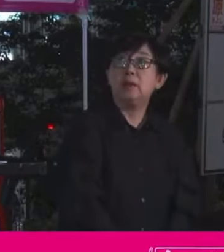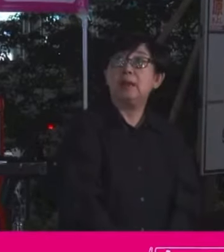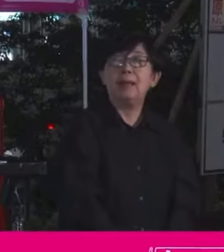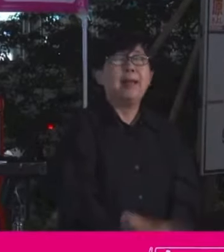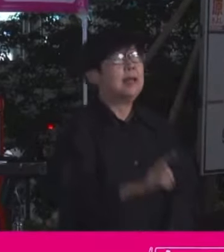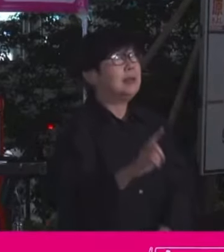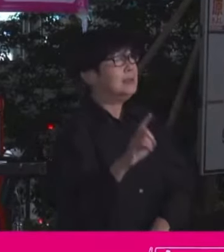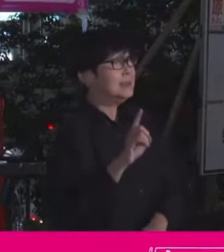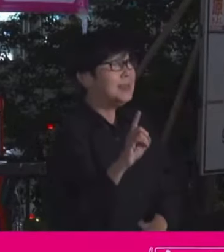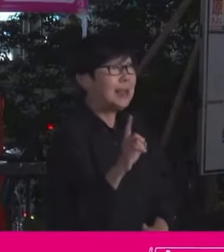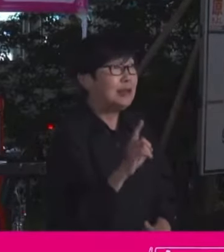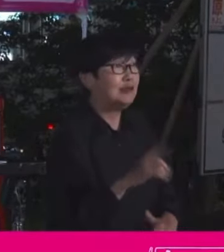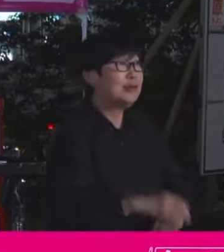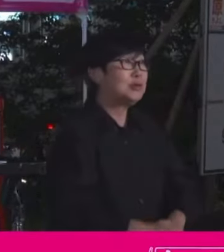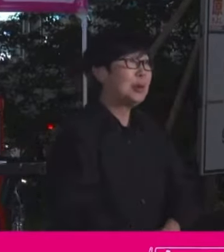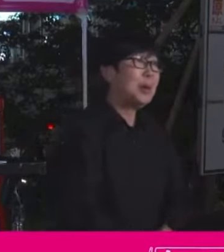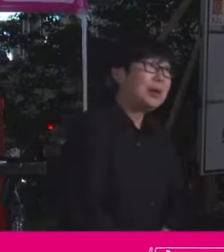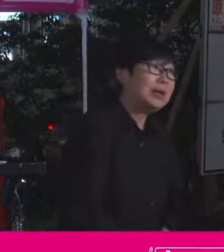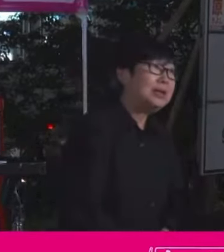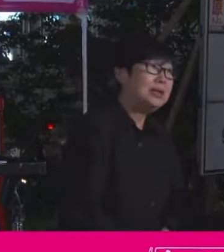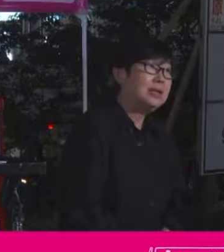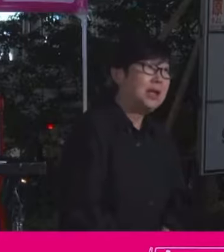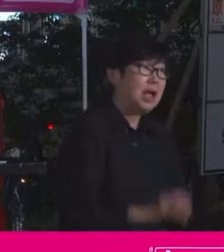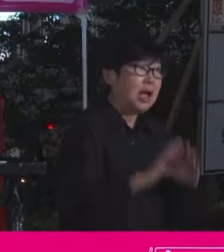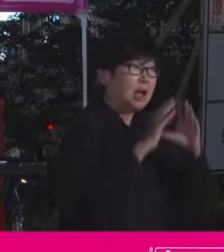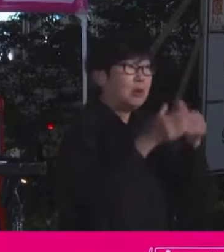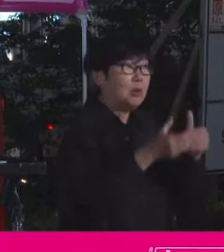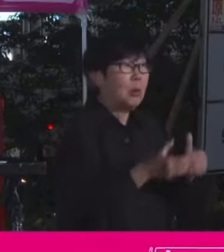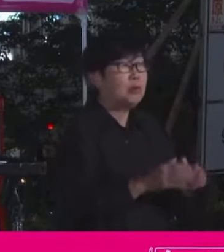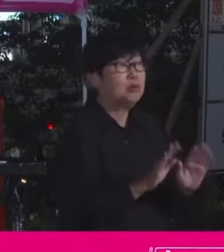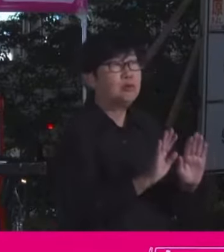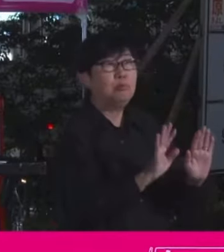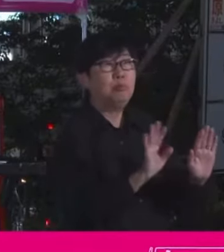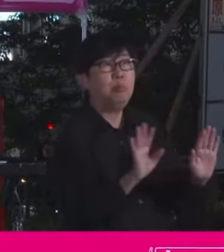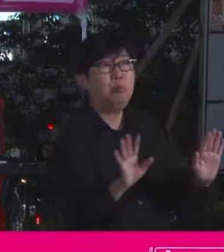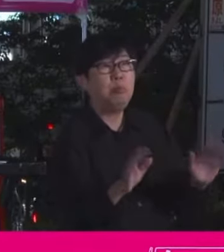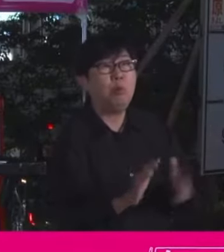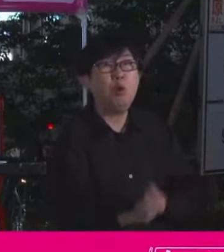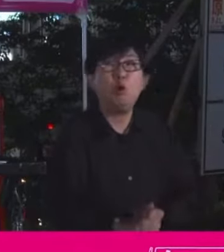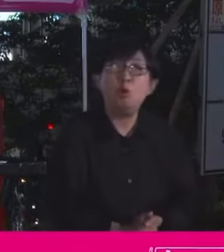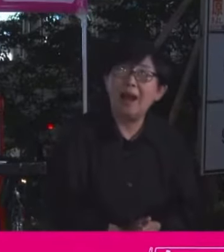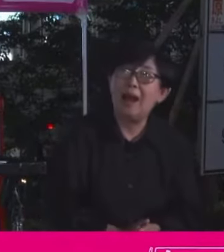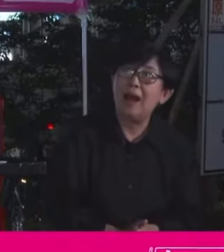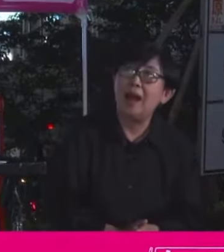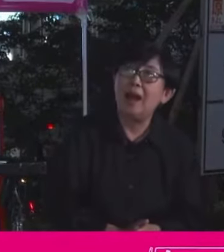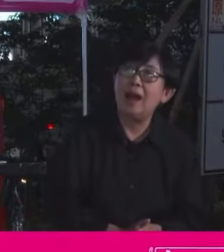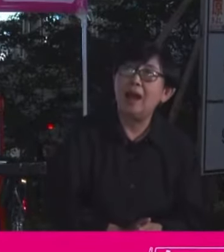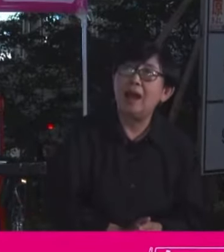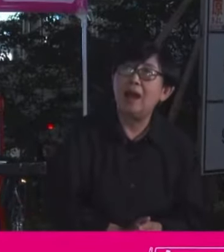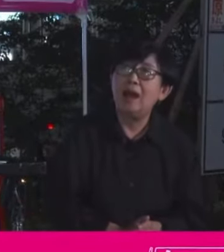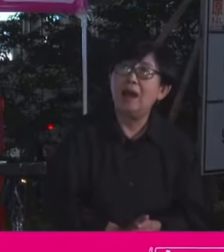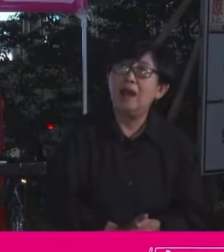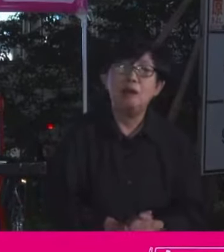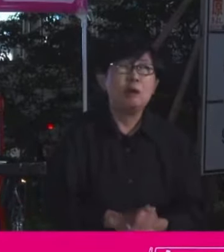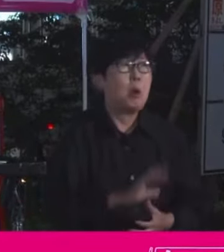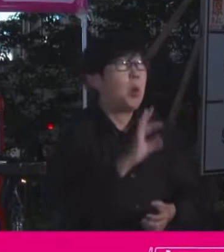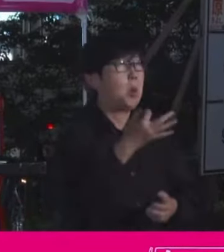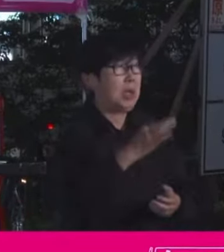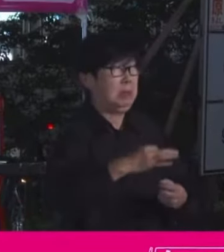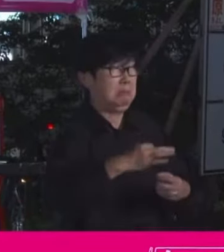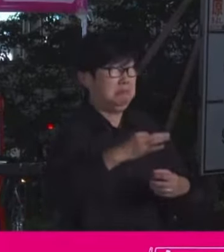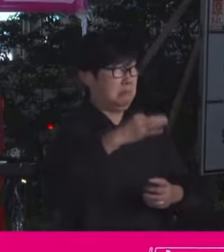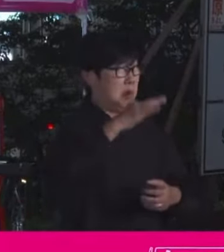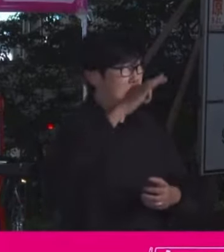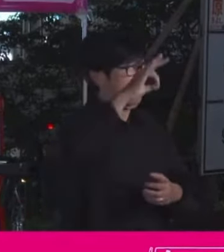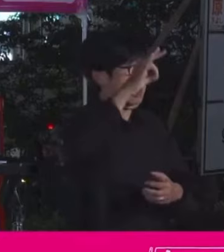しょうね、国防はなんかわからないでしょう。なんかあの莫大なお金が